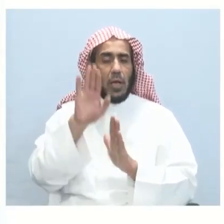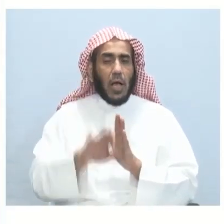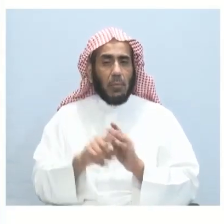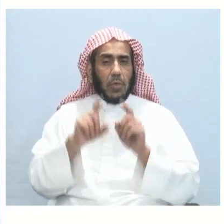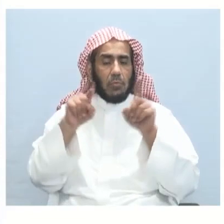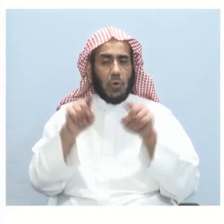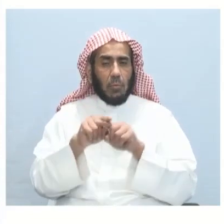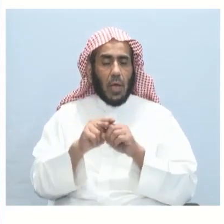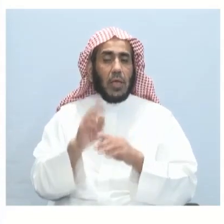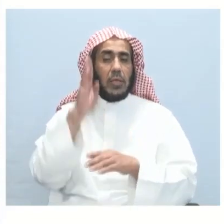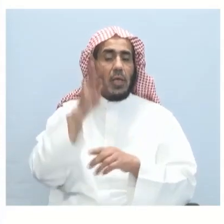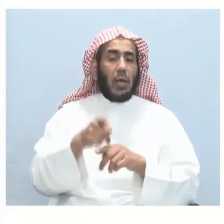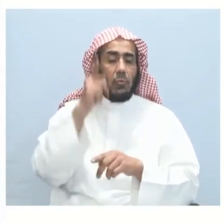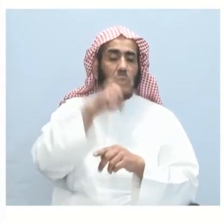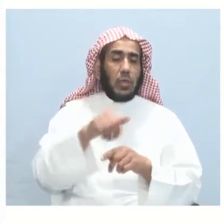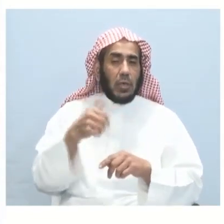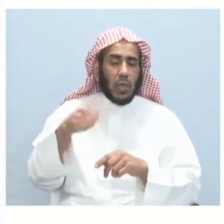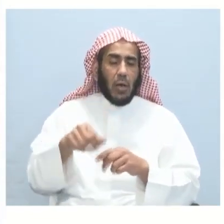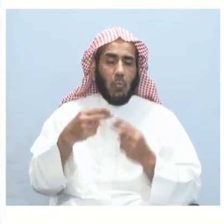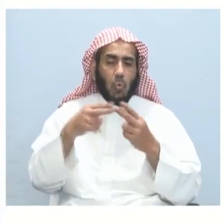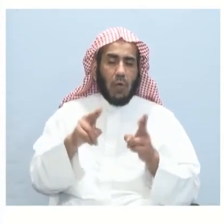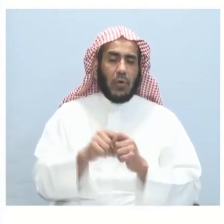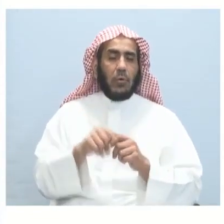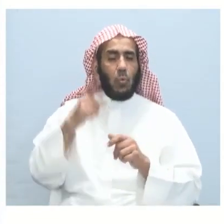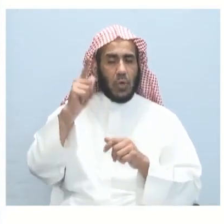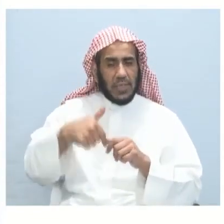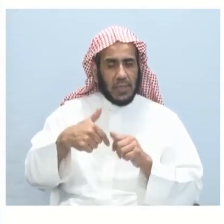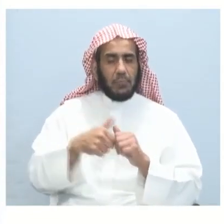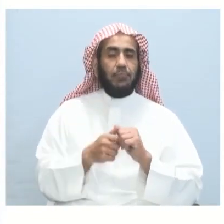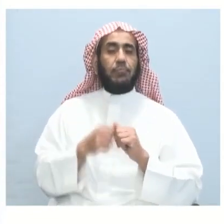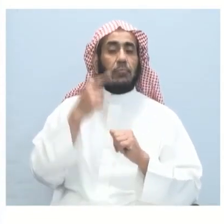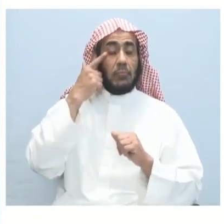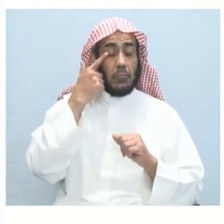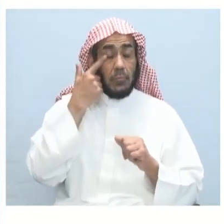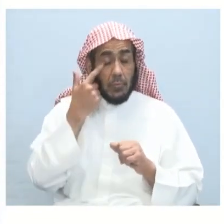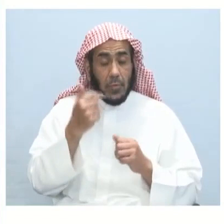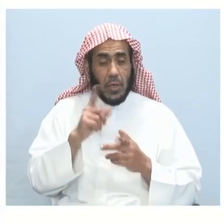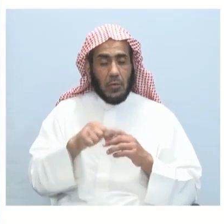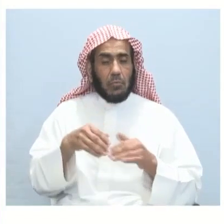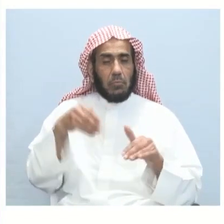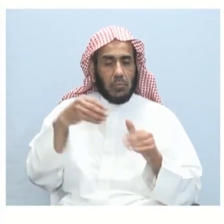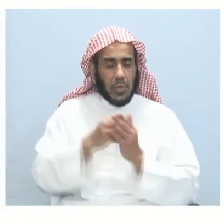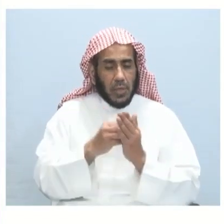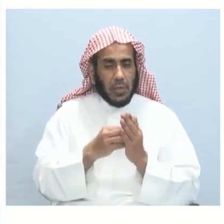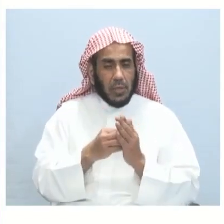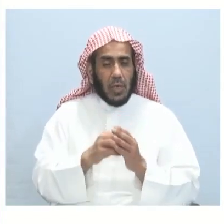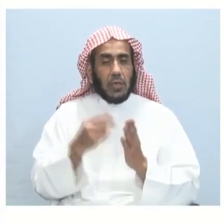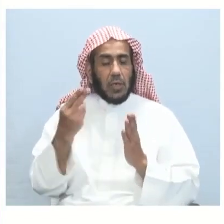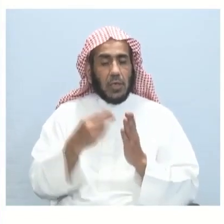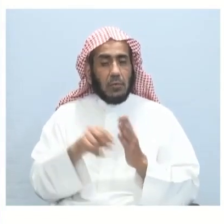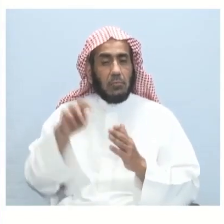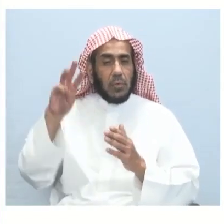مربعات عموديه بعد ذلك نضغط على موافق سيتم ادراج الرسم